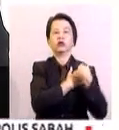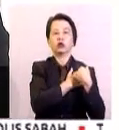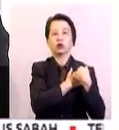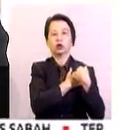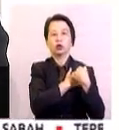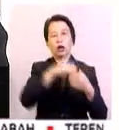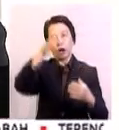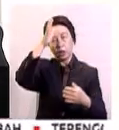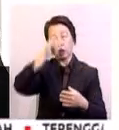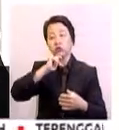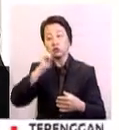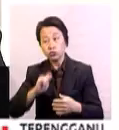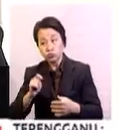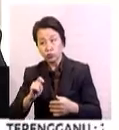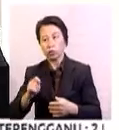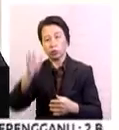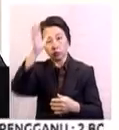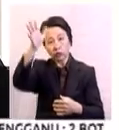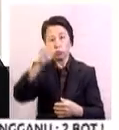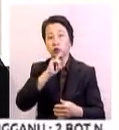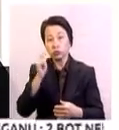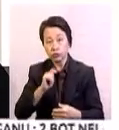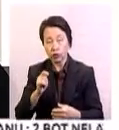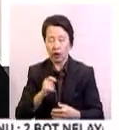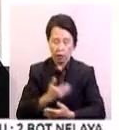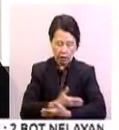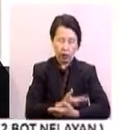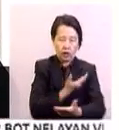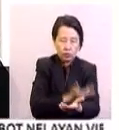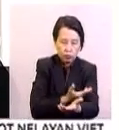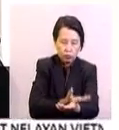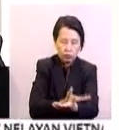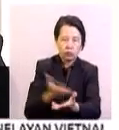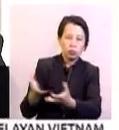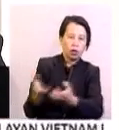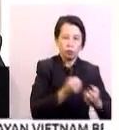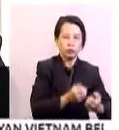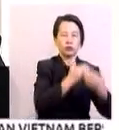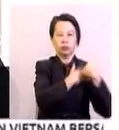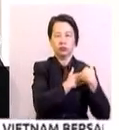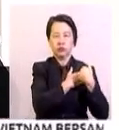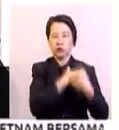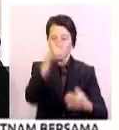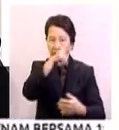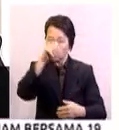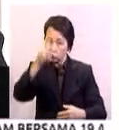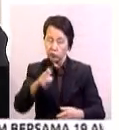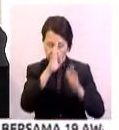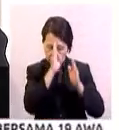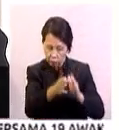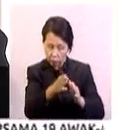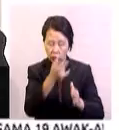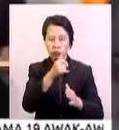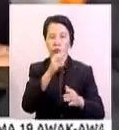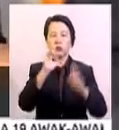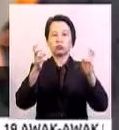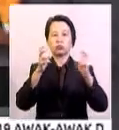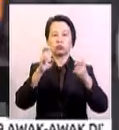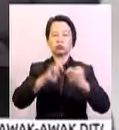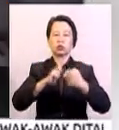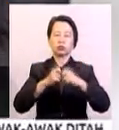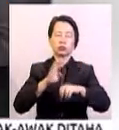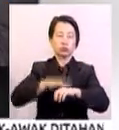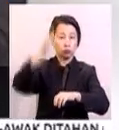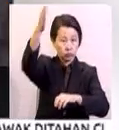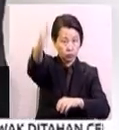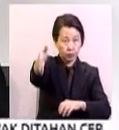perusahaan ayah ataupun datuk mereka. Jadi saya rasa kerajaan perlu bagi penekanan di sini sebab ini adalah isu masa depan.